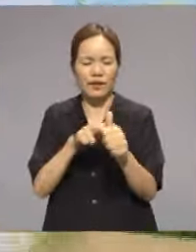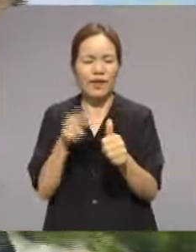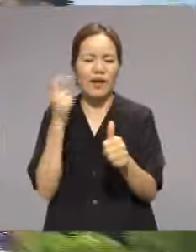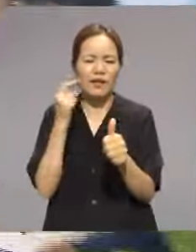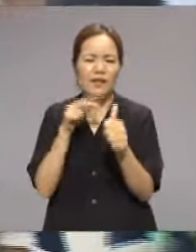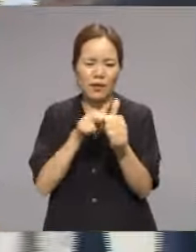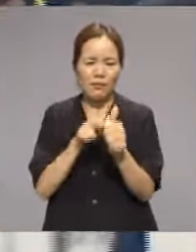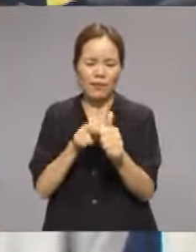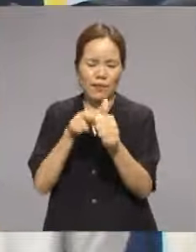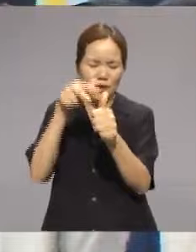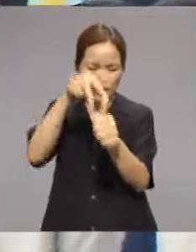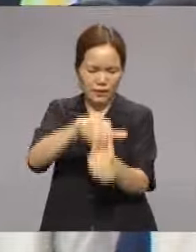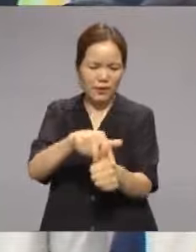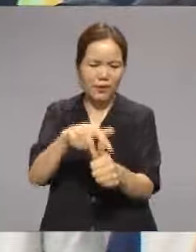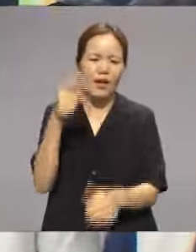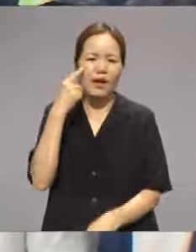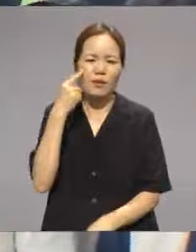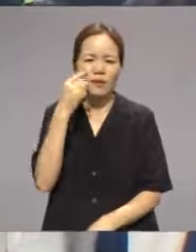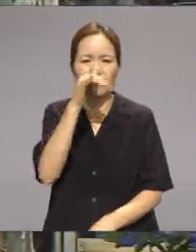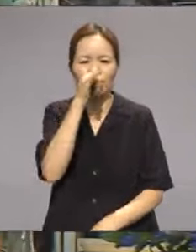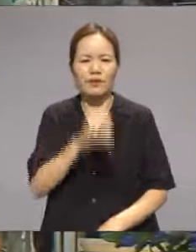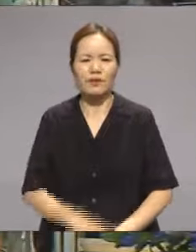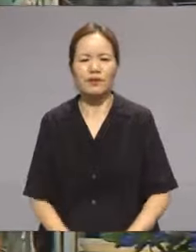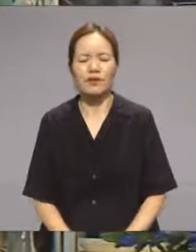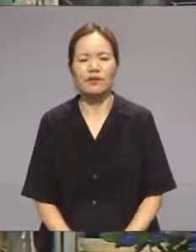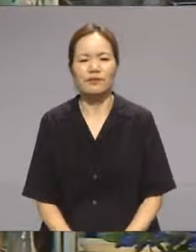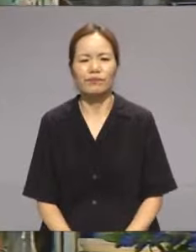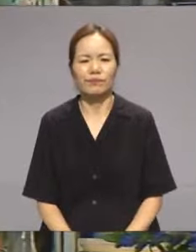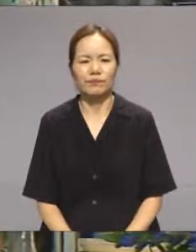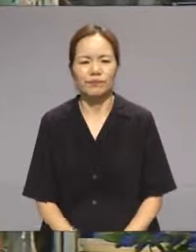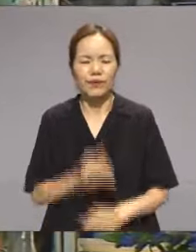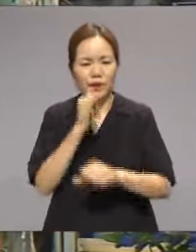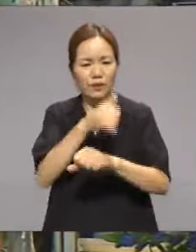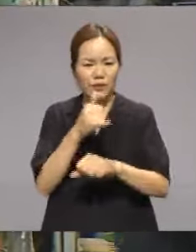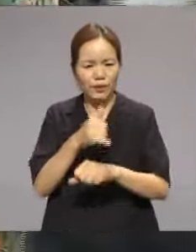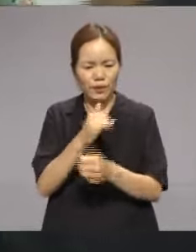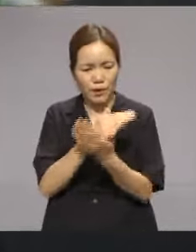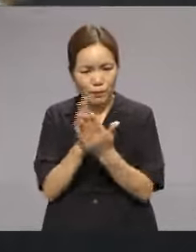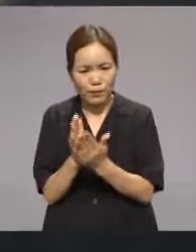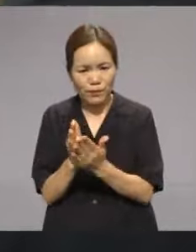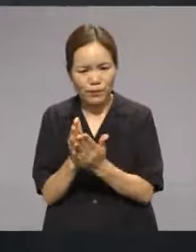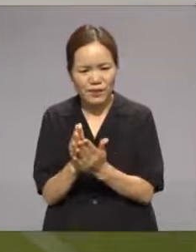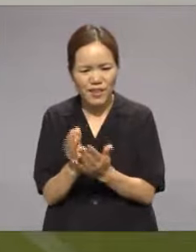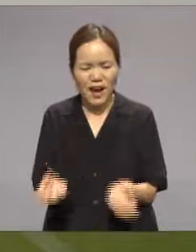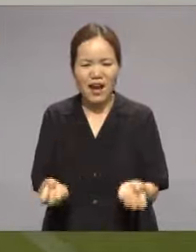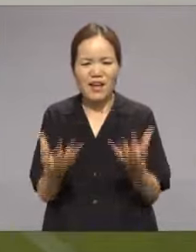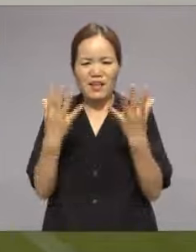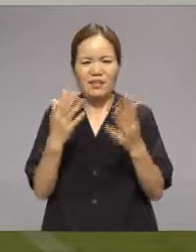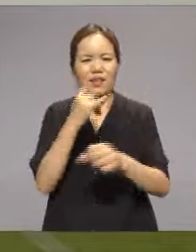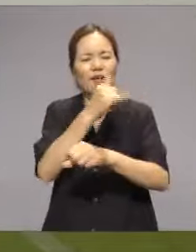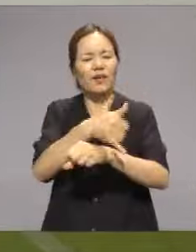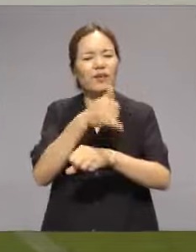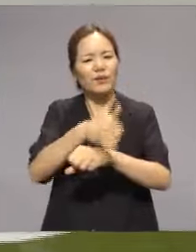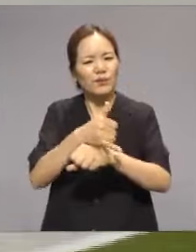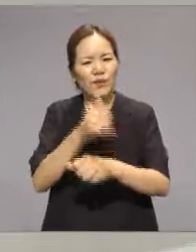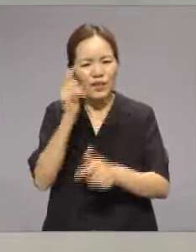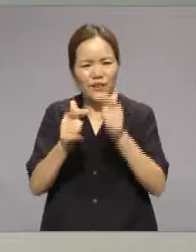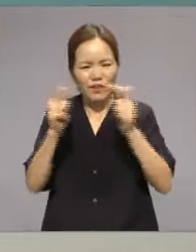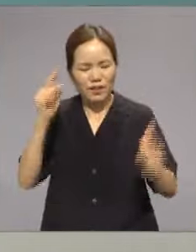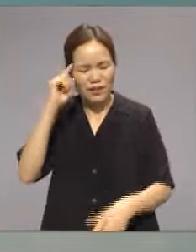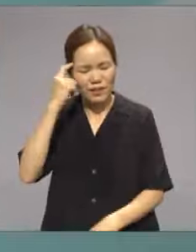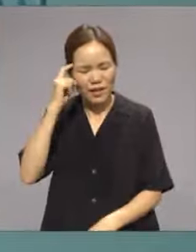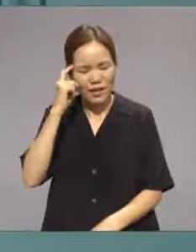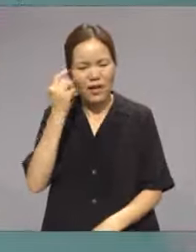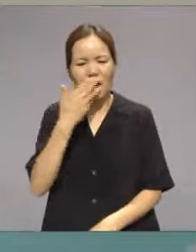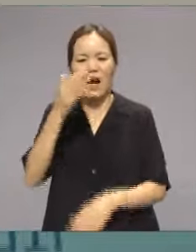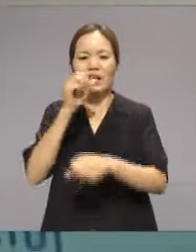직접 말을 타는 듯한 체험도 할수 있습니다. 농업 농촌 분야 종합 박람회로 농업 농촌의 다양한 가치와